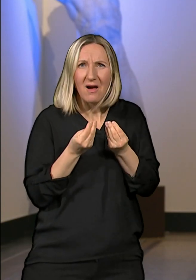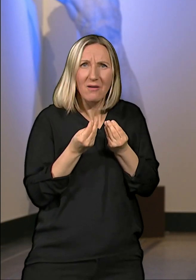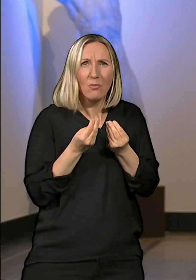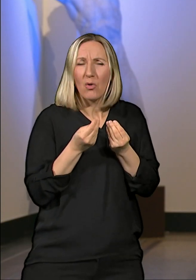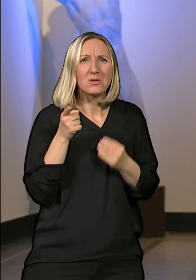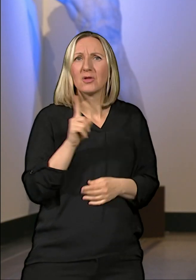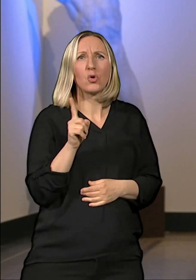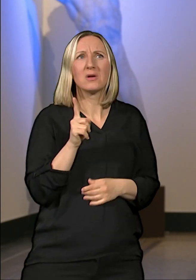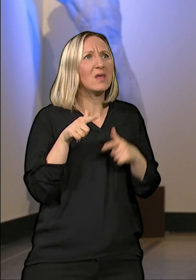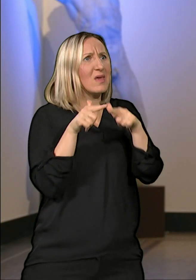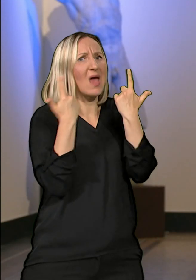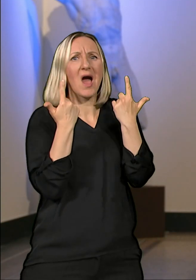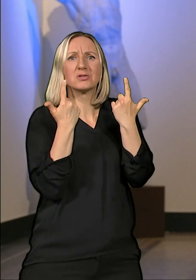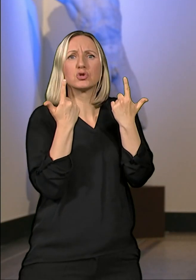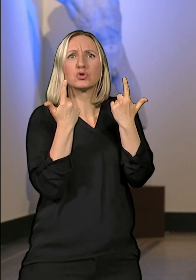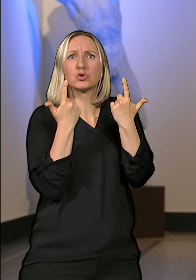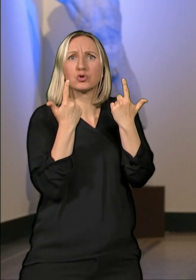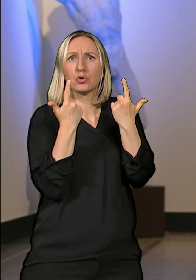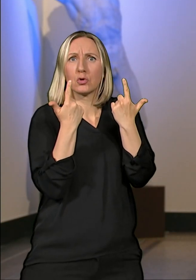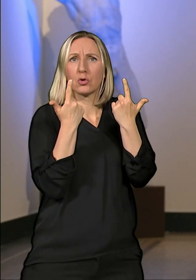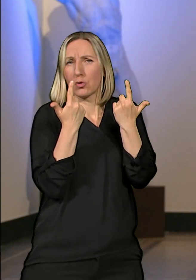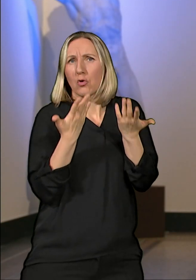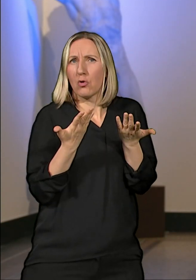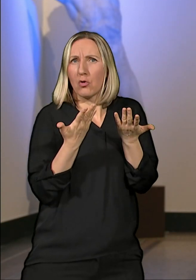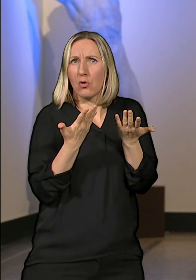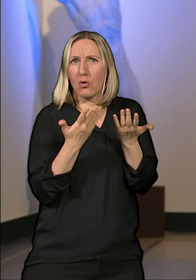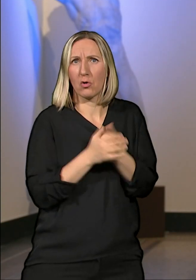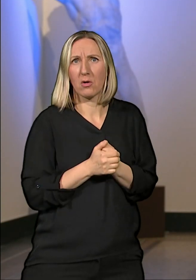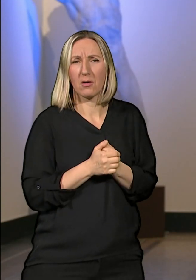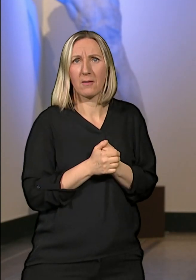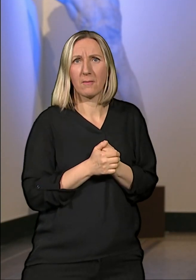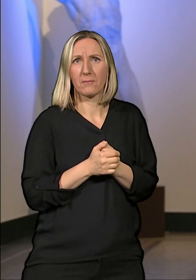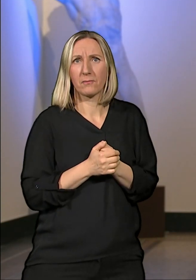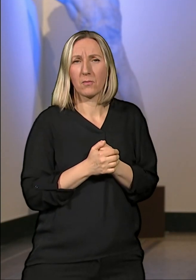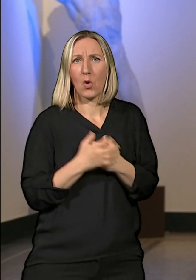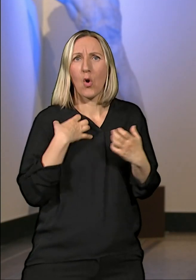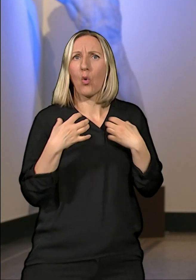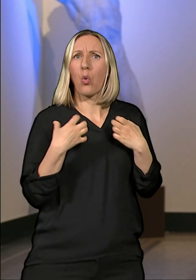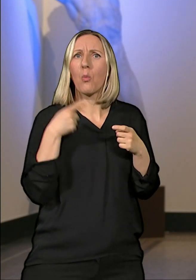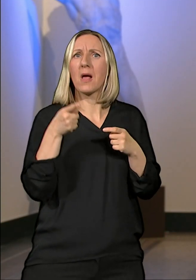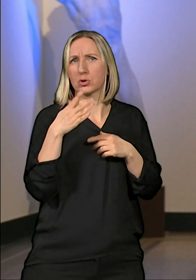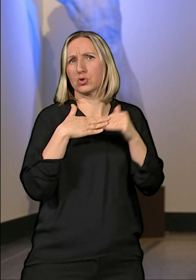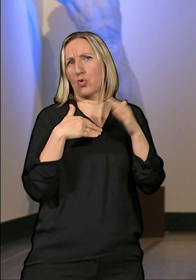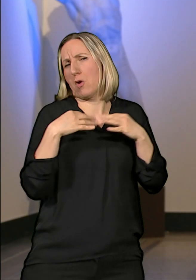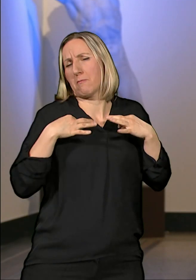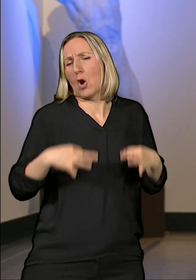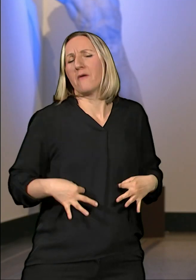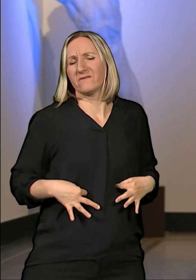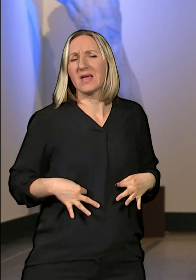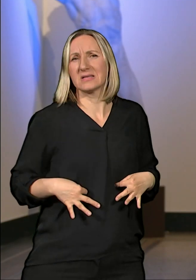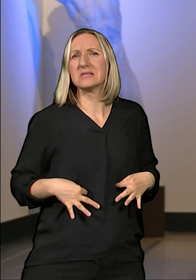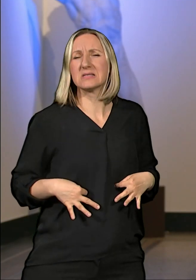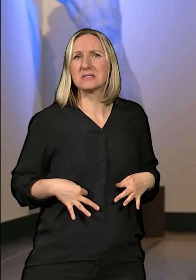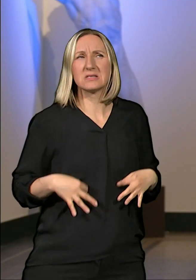nije jasno samo po sebi. To je profesija gde vas stavljaju